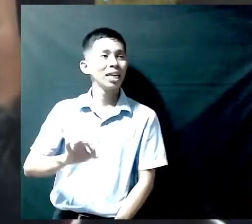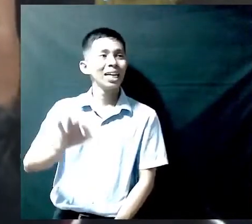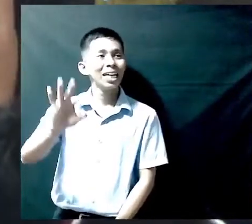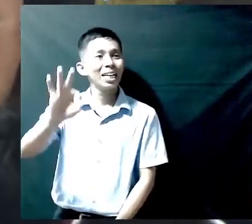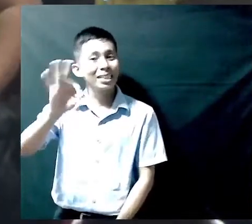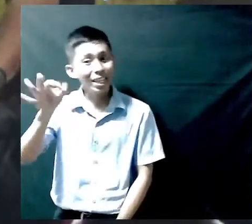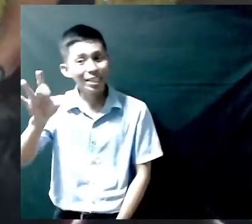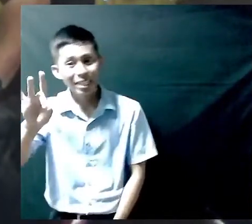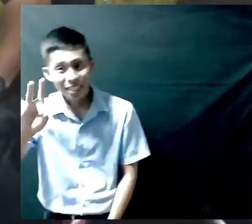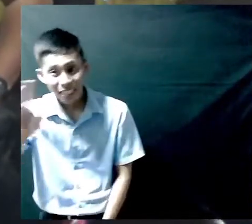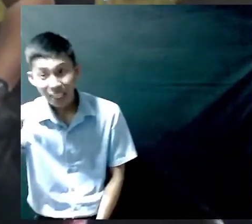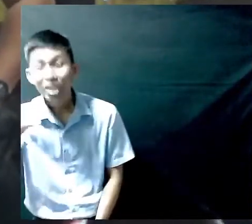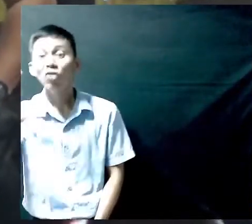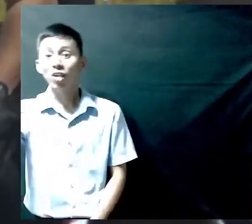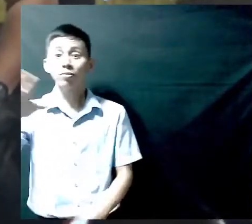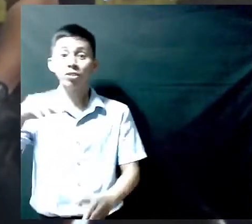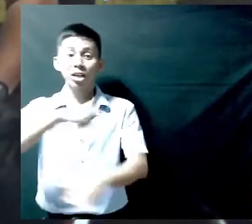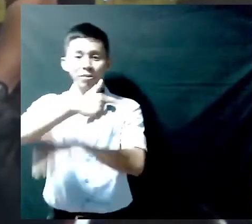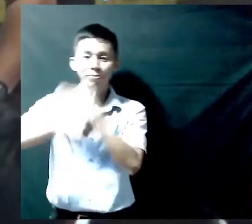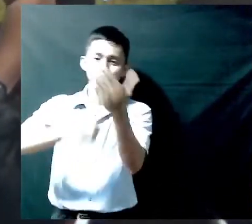1995. Nung aking BTH.